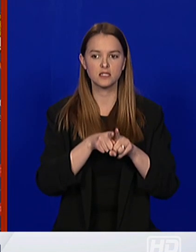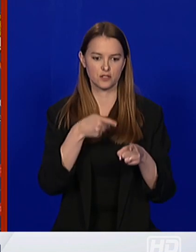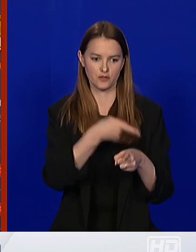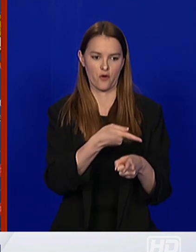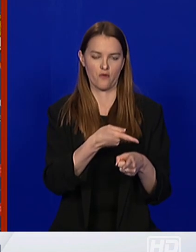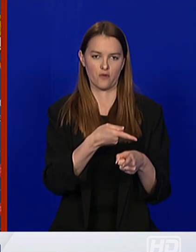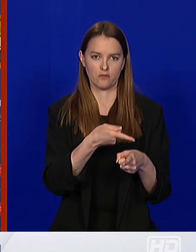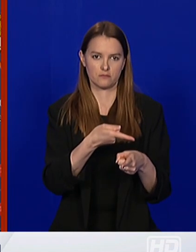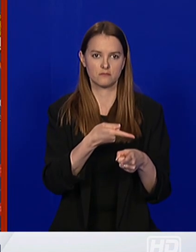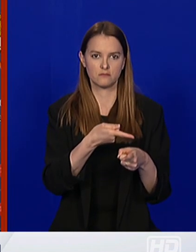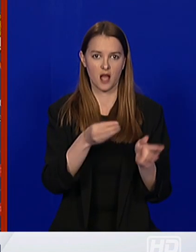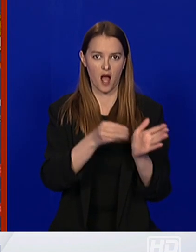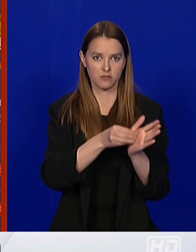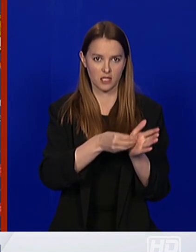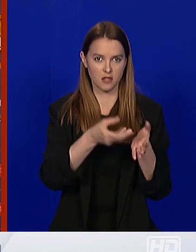edukativnu